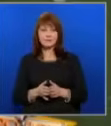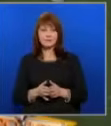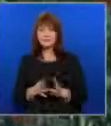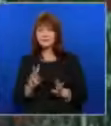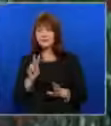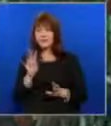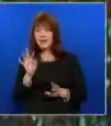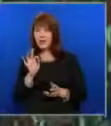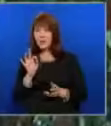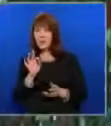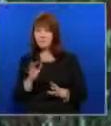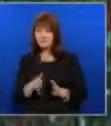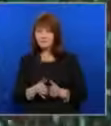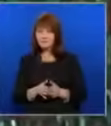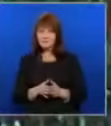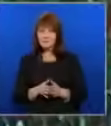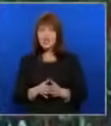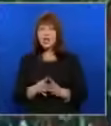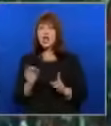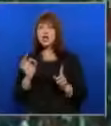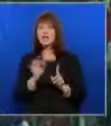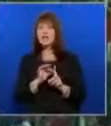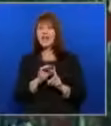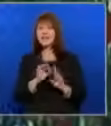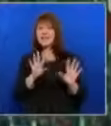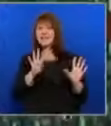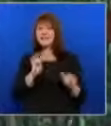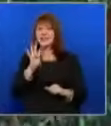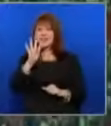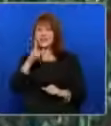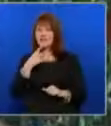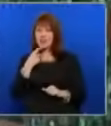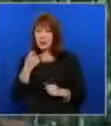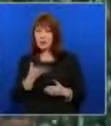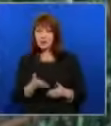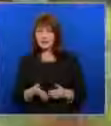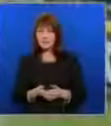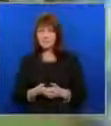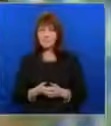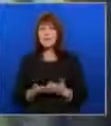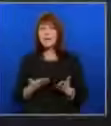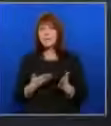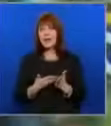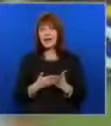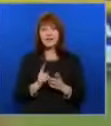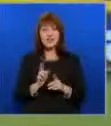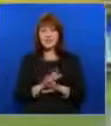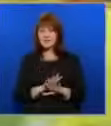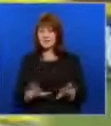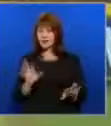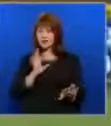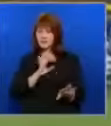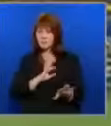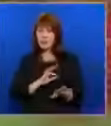0! Или срещу Ювентус през 94-та. Макар че не завършват с успех, са